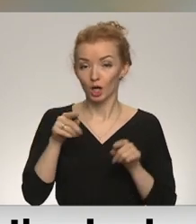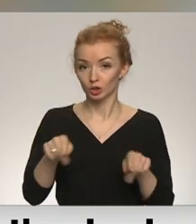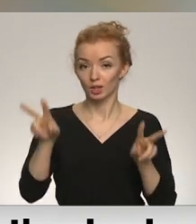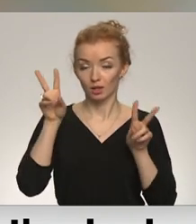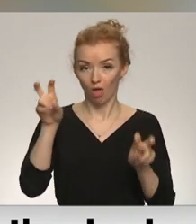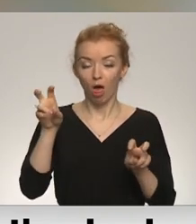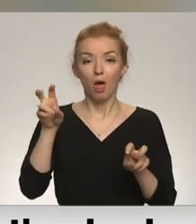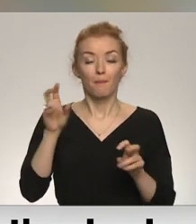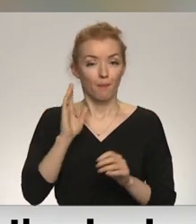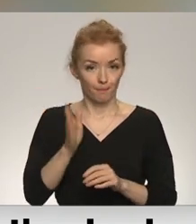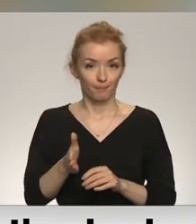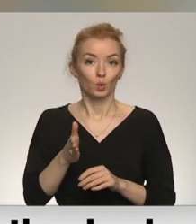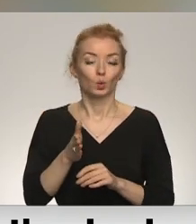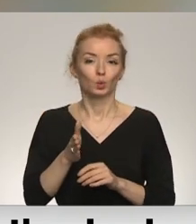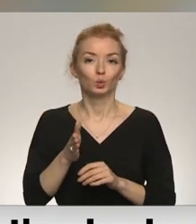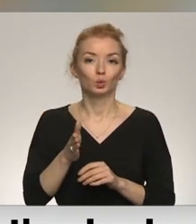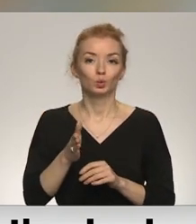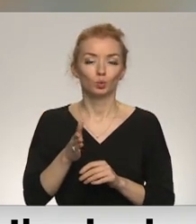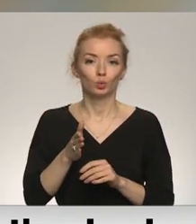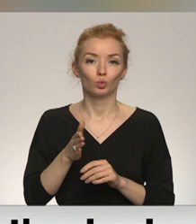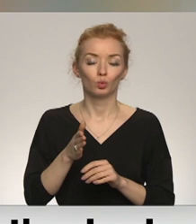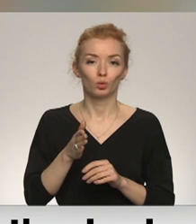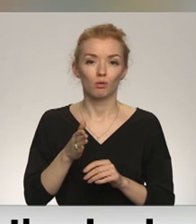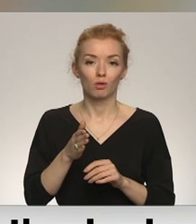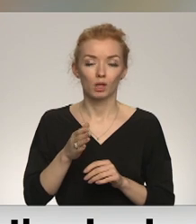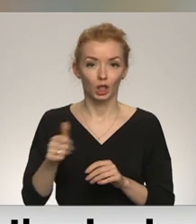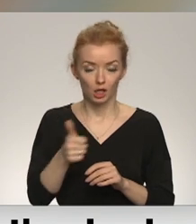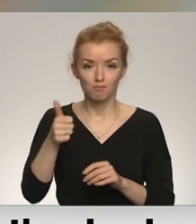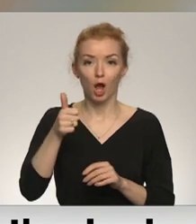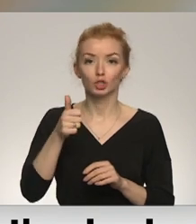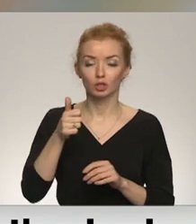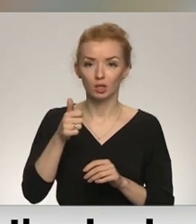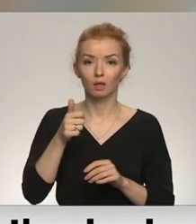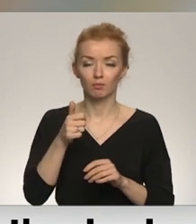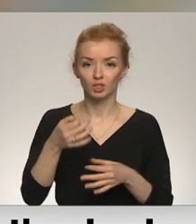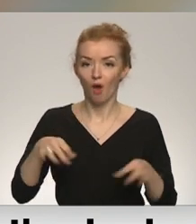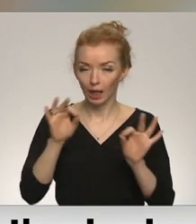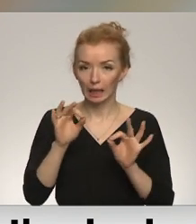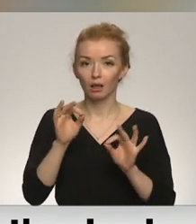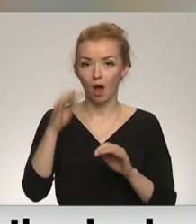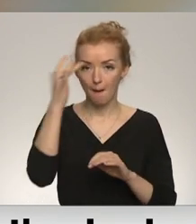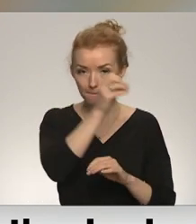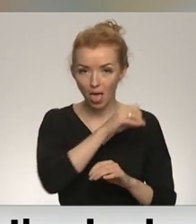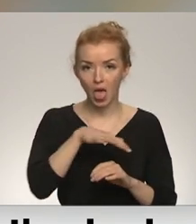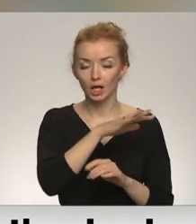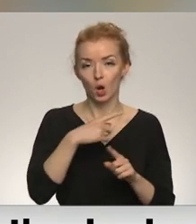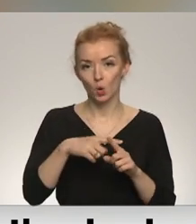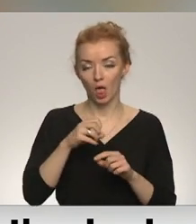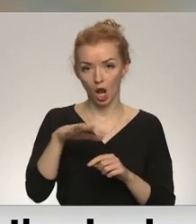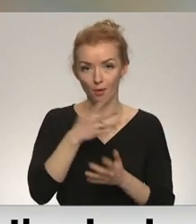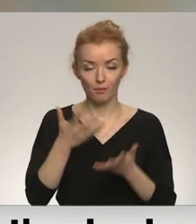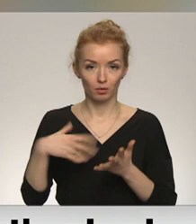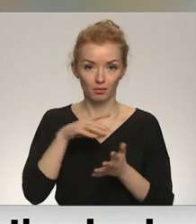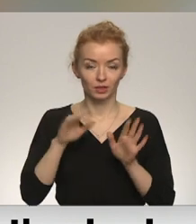arī tomēr būtu neizmetama ārā un apskatām rietumu pusē, un varbūt tās tiešām mēs